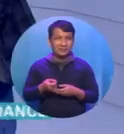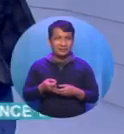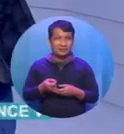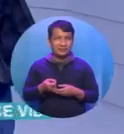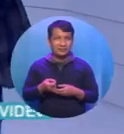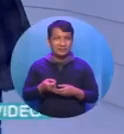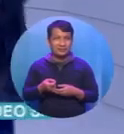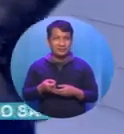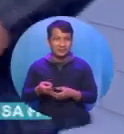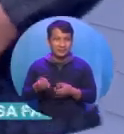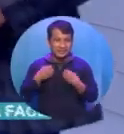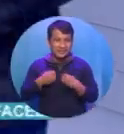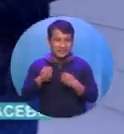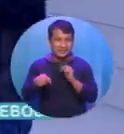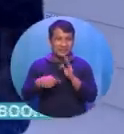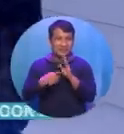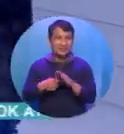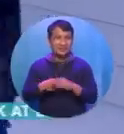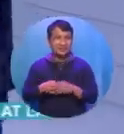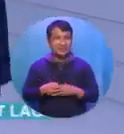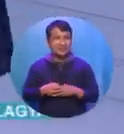itim!